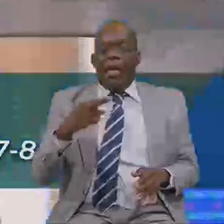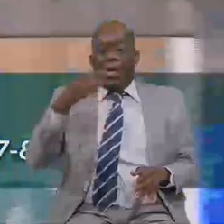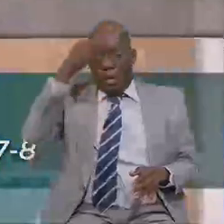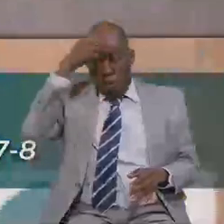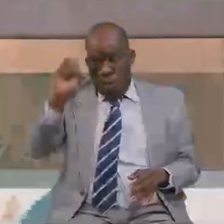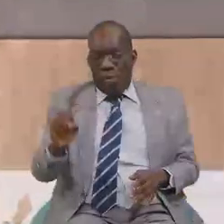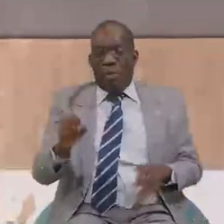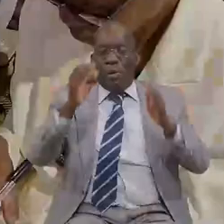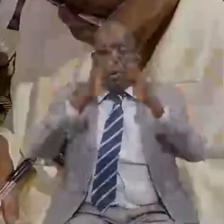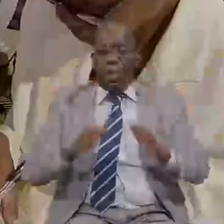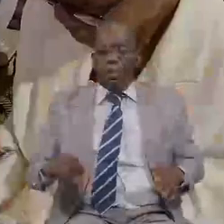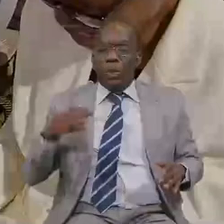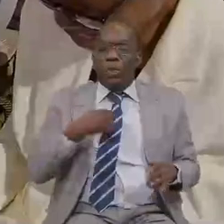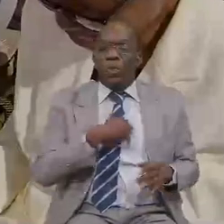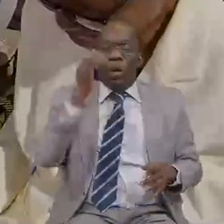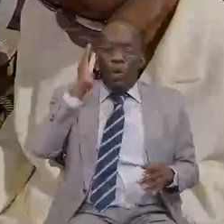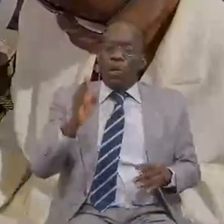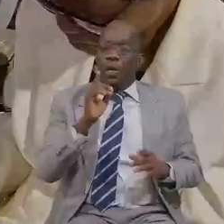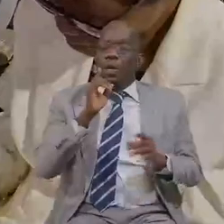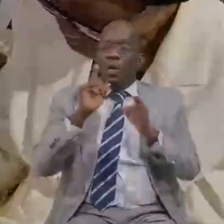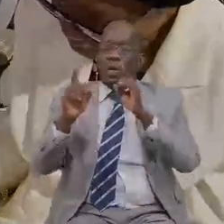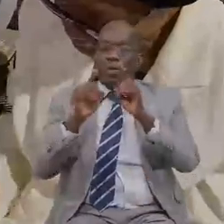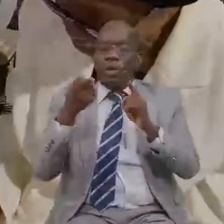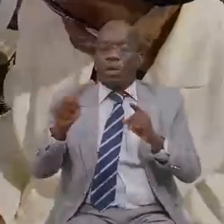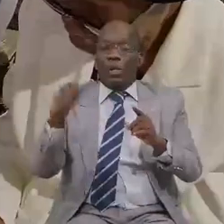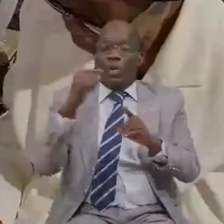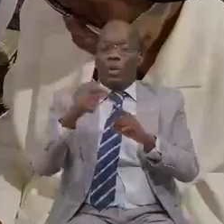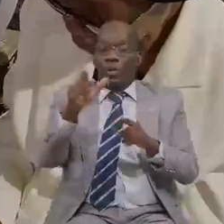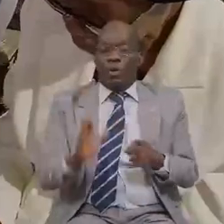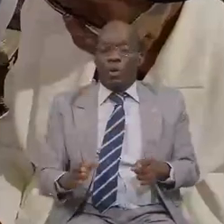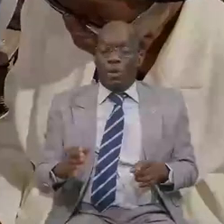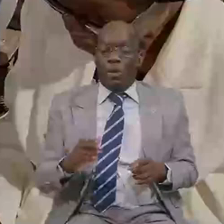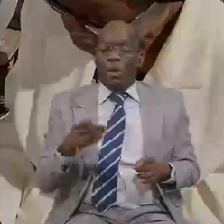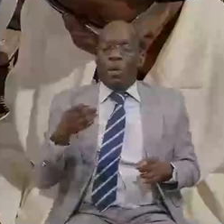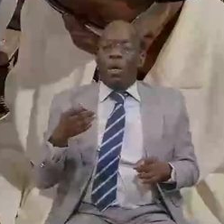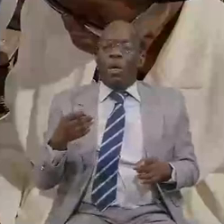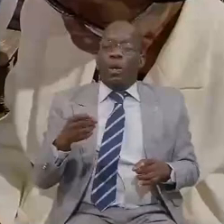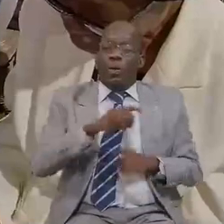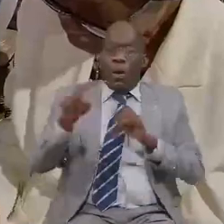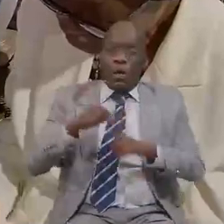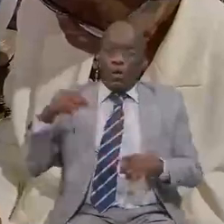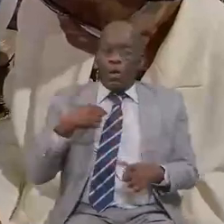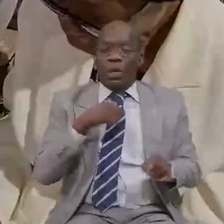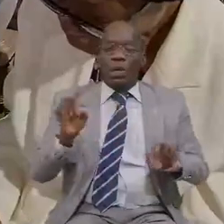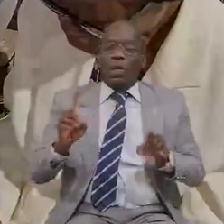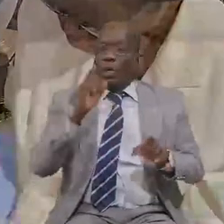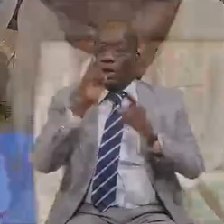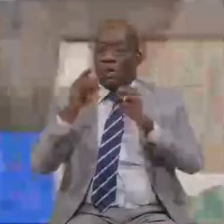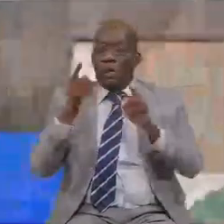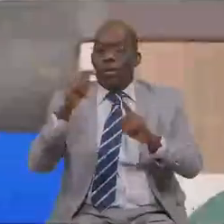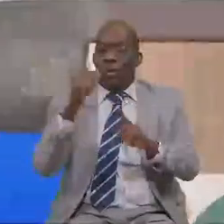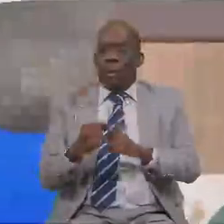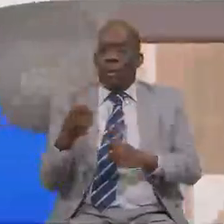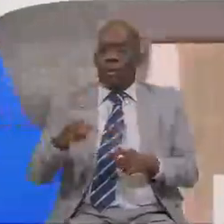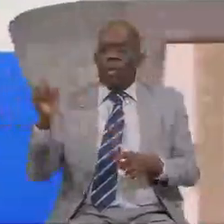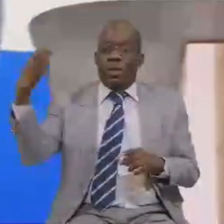Nous allons déclarer la parole de Dieu. Et quand nous déclarons la parole de Dieu, la grâce pour les auditeurs, pour